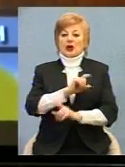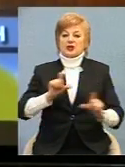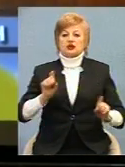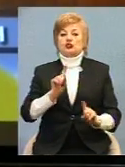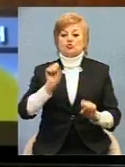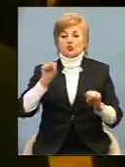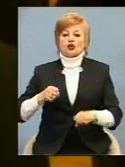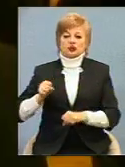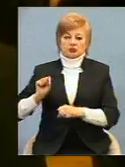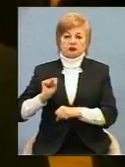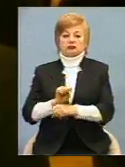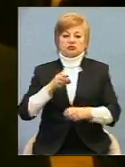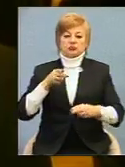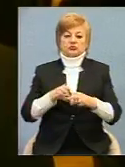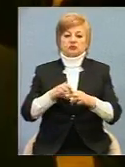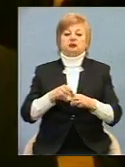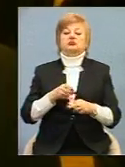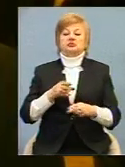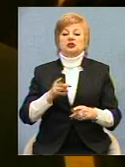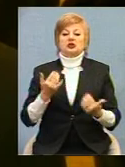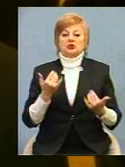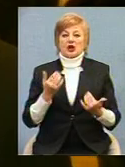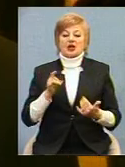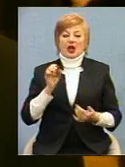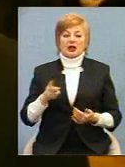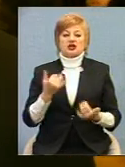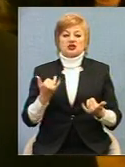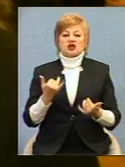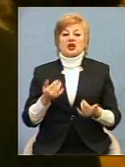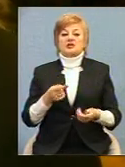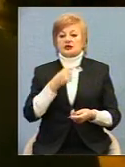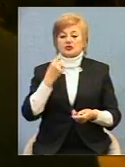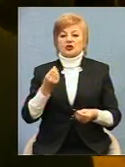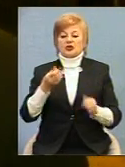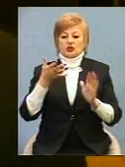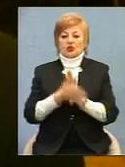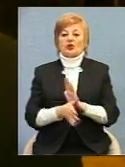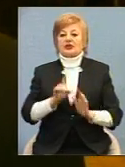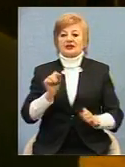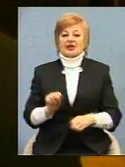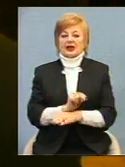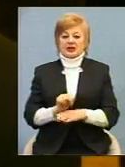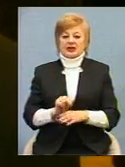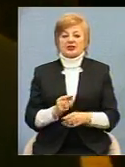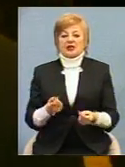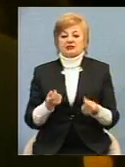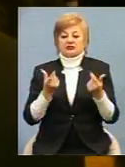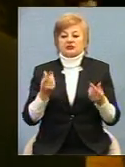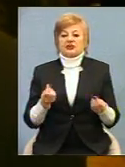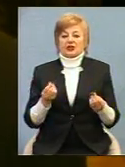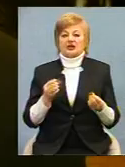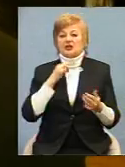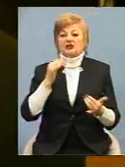рак? Зараз ми 99% коштів лише на лікування, а дуже мало і коштів, і уваги